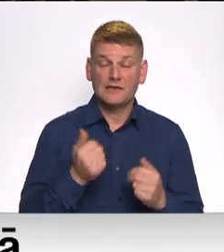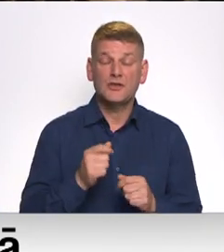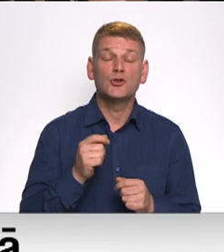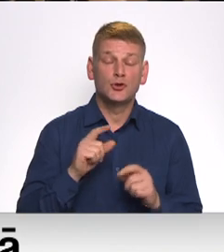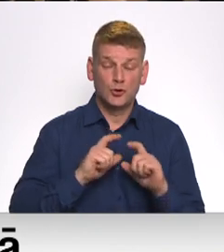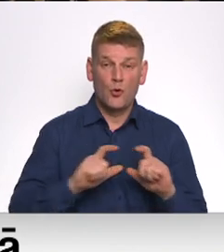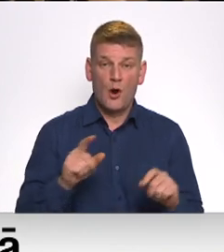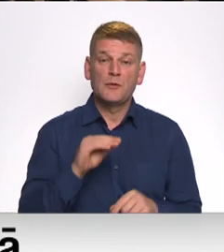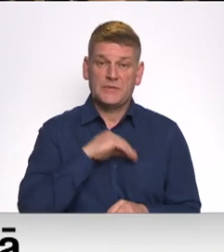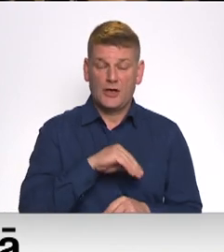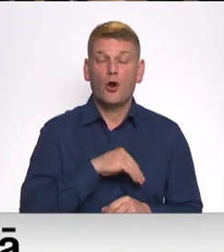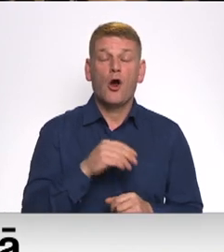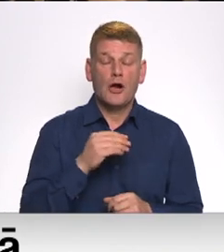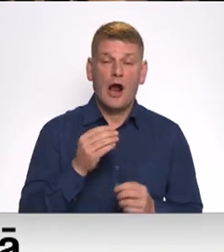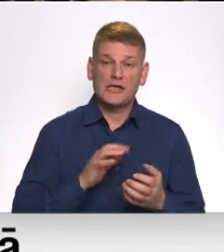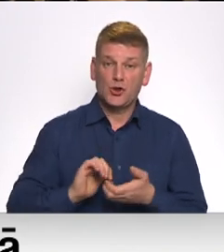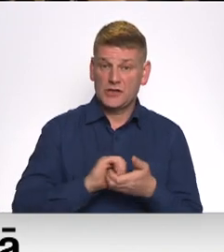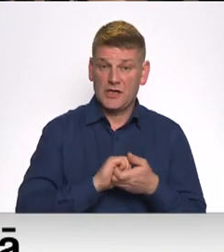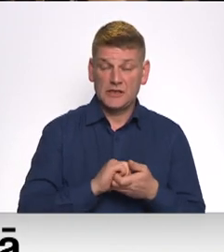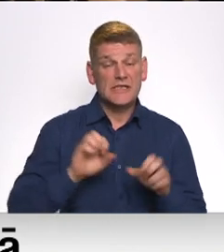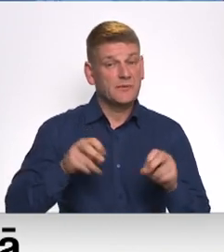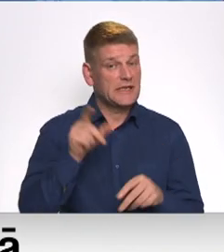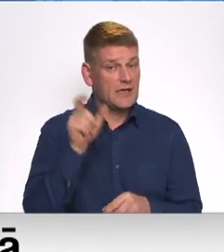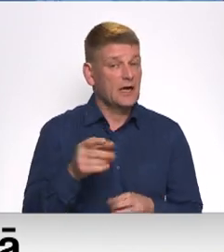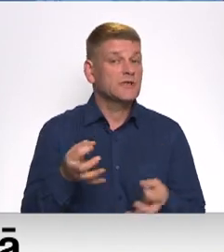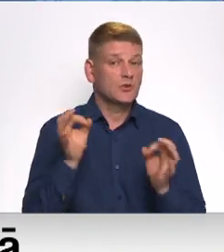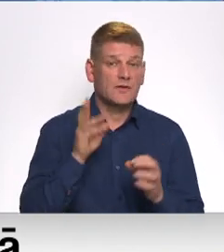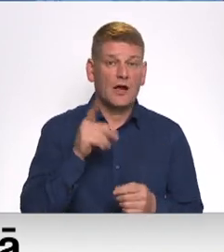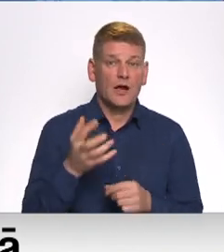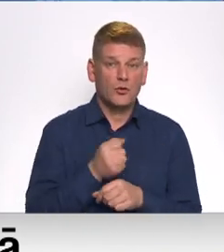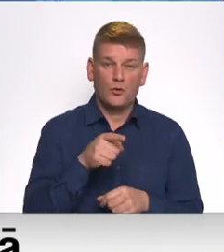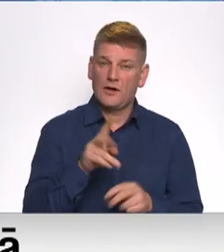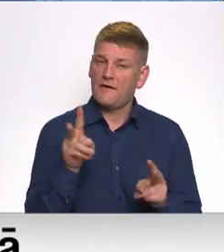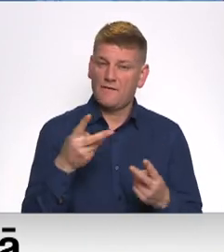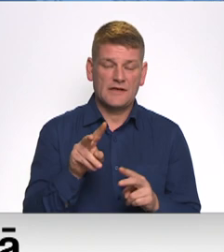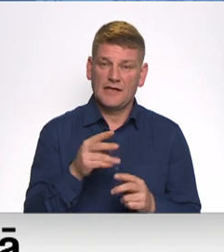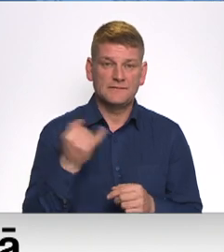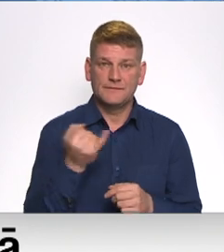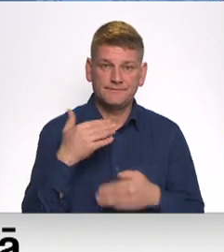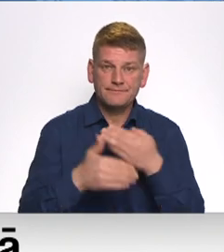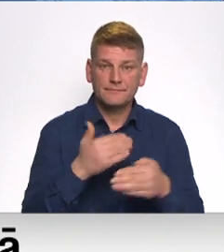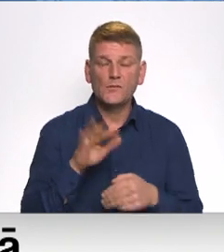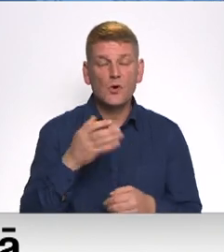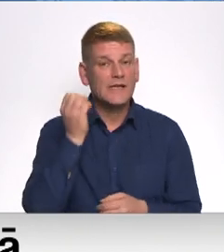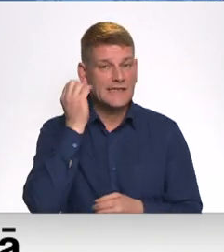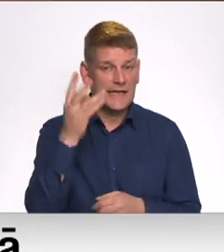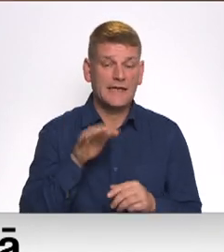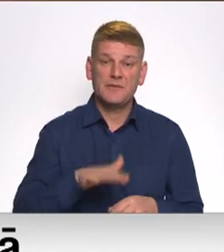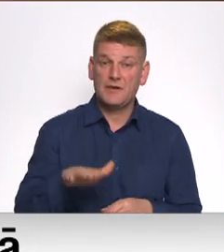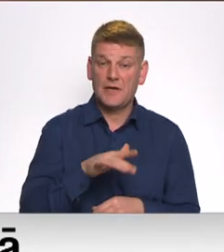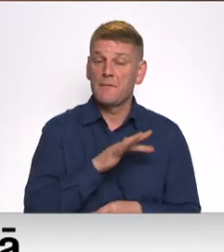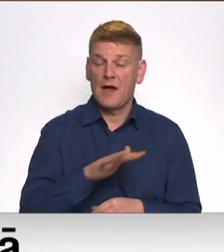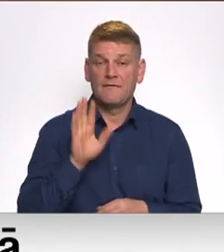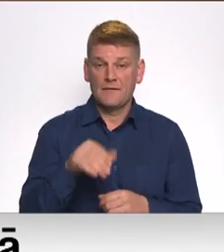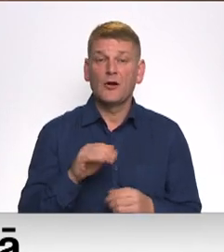skolu psihologu asociācijā. Tomēr speciālisti uzsver, ka ar to nevajadzētu aizrauties, jo izglītība ģimenē bērniem var